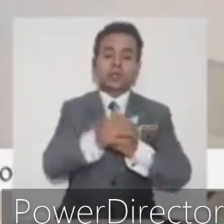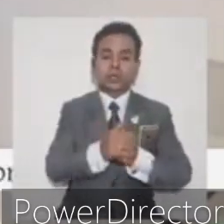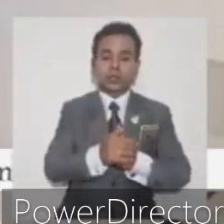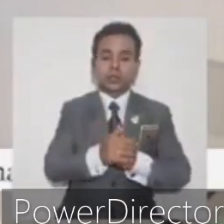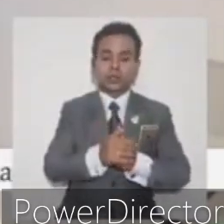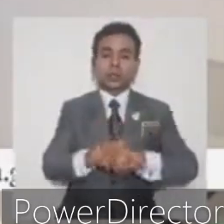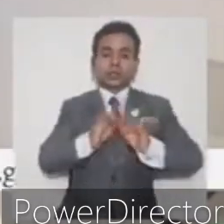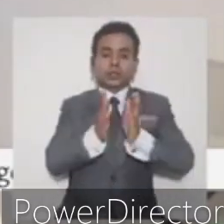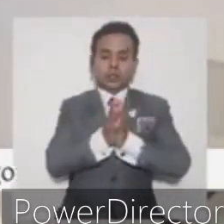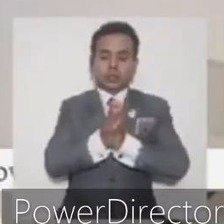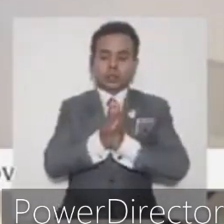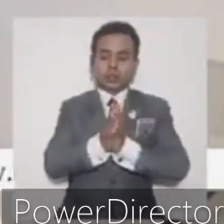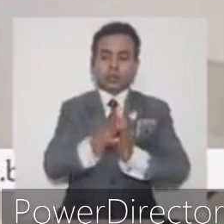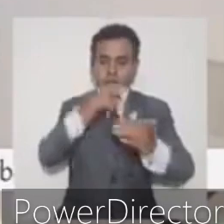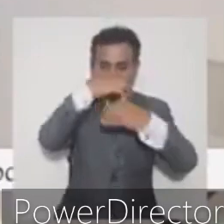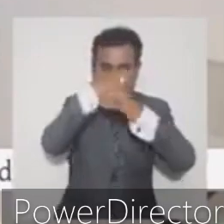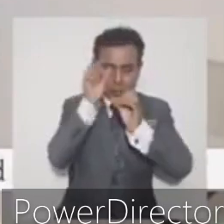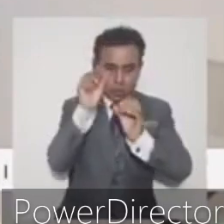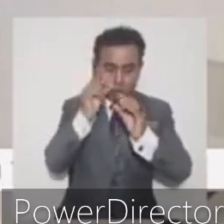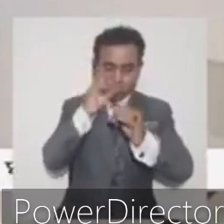পর্যন্ত